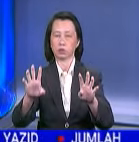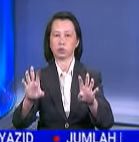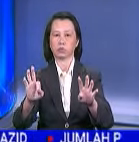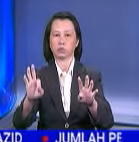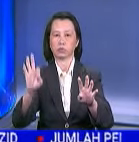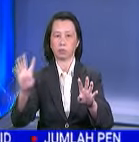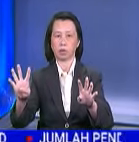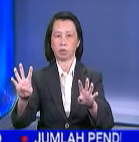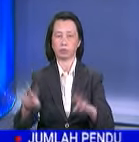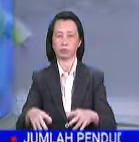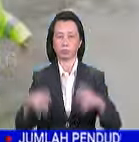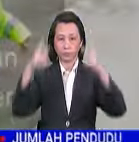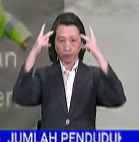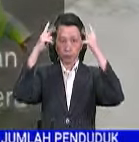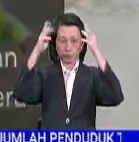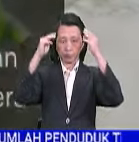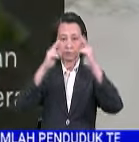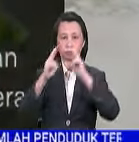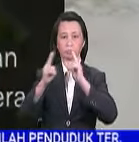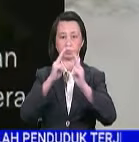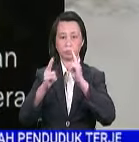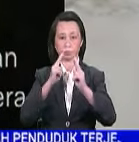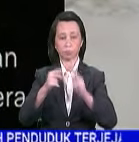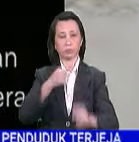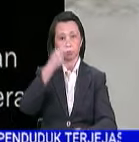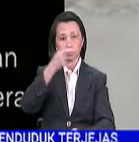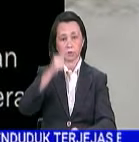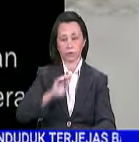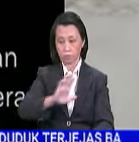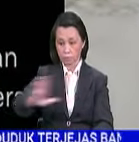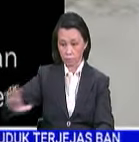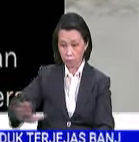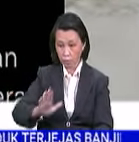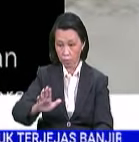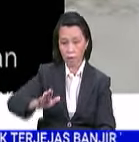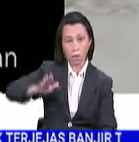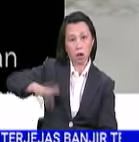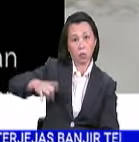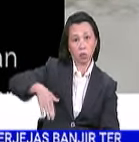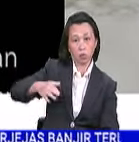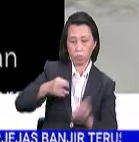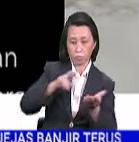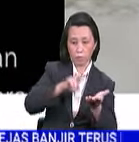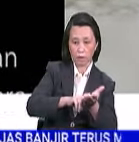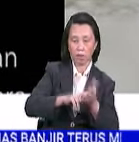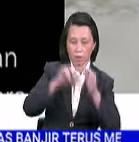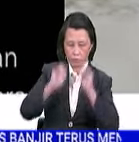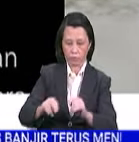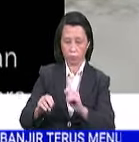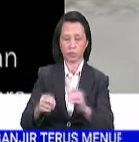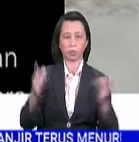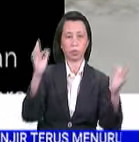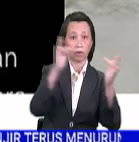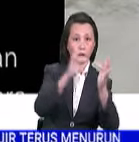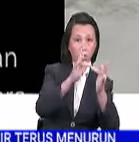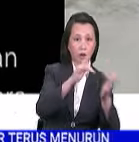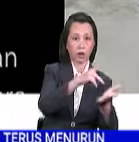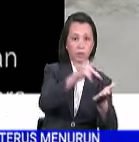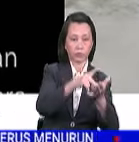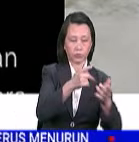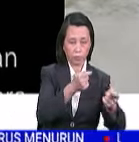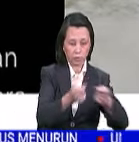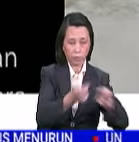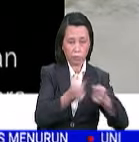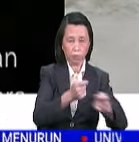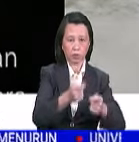49,394. Ya, Perdana Menteri dalam ciapan di Twitternya berkata mereka yang masih belum mendaftar boleh segera menghubungi Pusat Kawalan